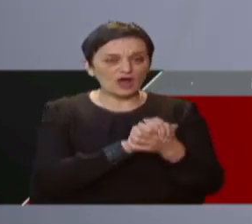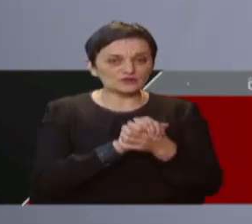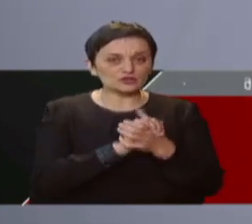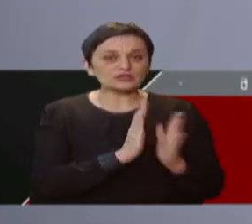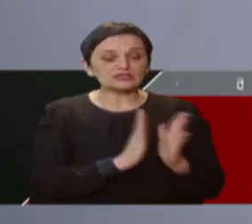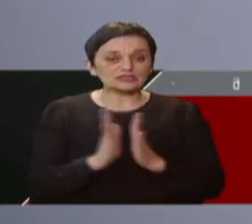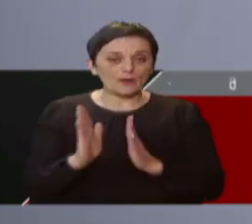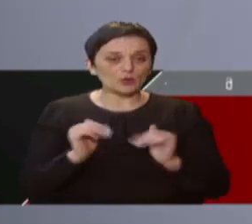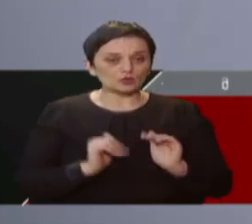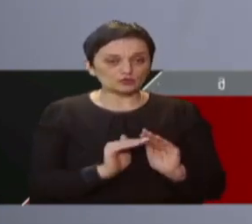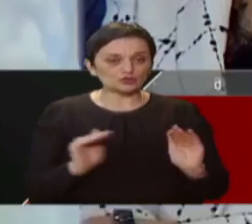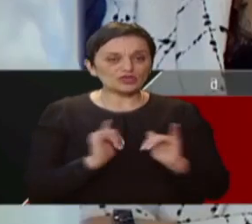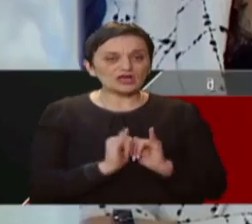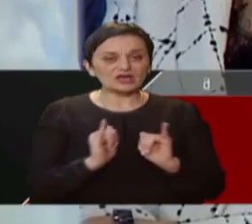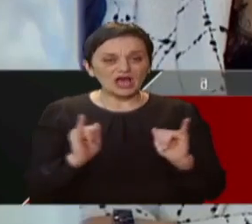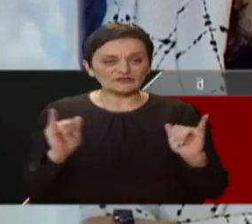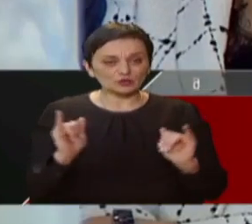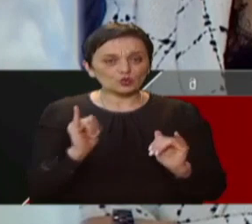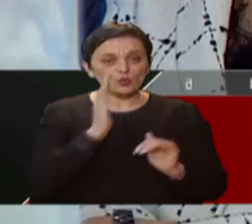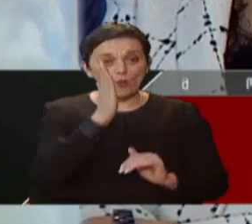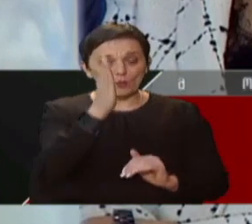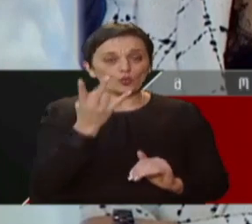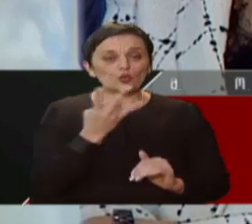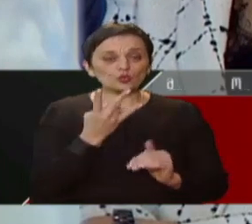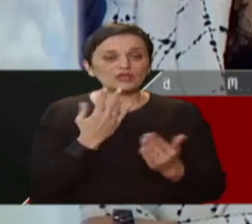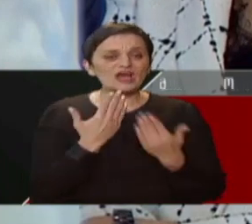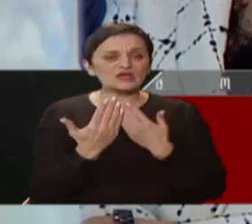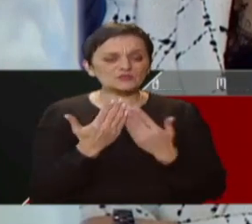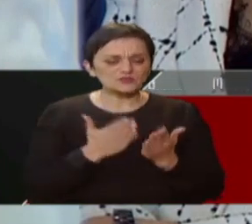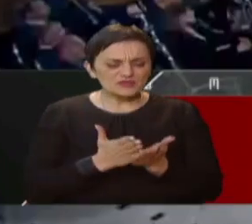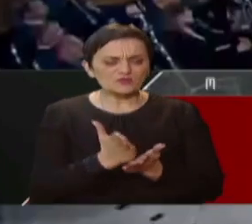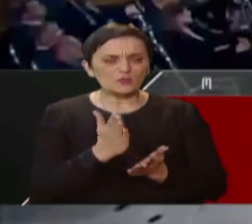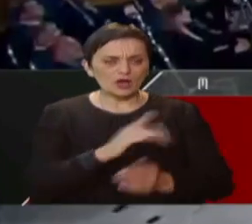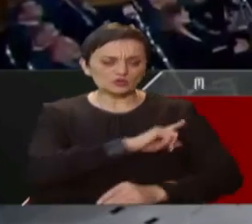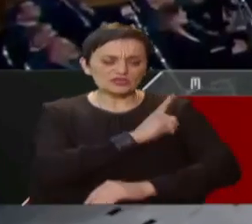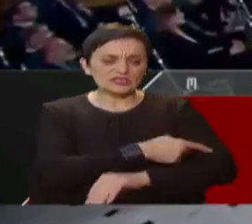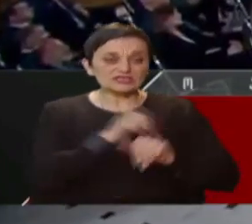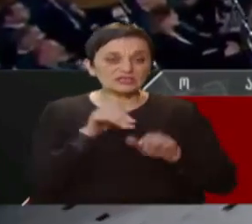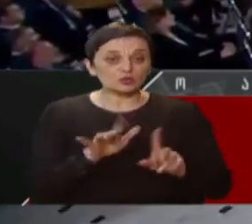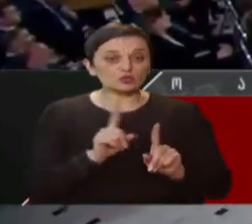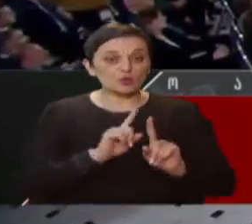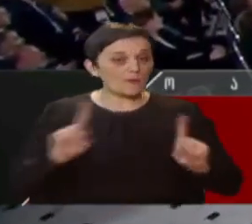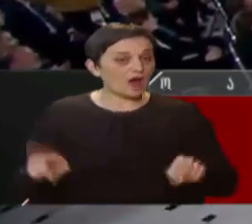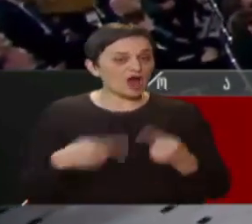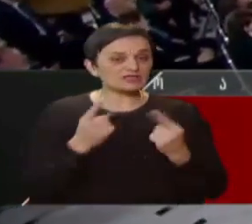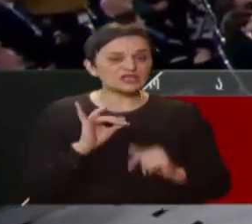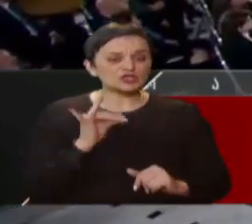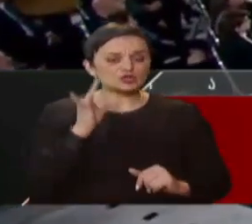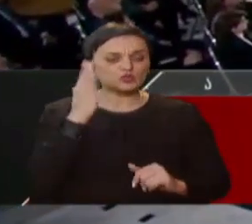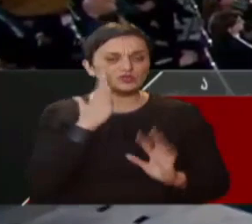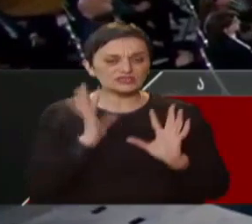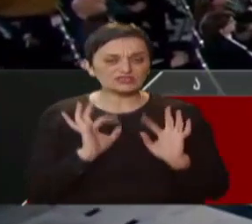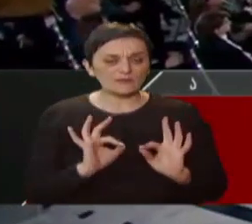stabilur, și dobienda, canvitarebul, mama valta. Unda mi umartot, maximalul rizalis, cu va imiske, romagdes istoriul samartlianoba,